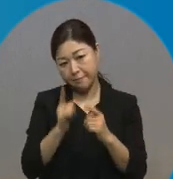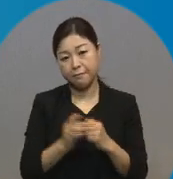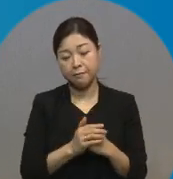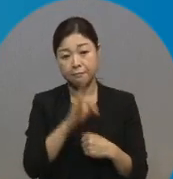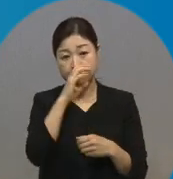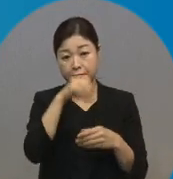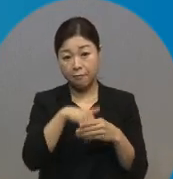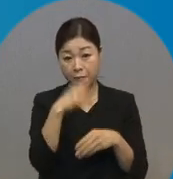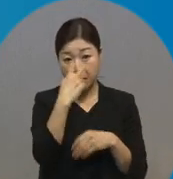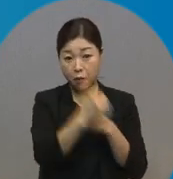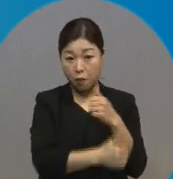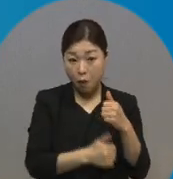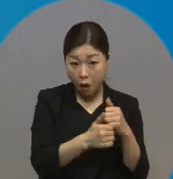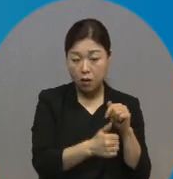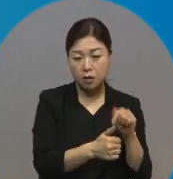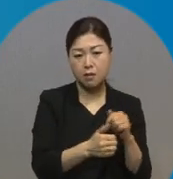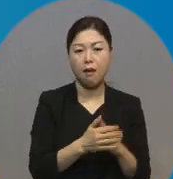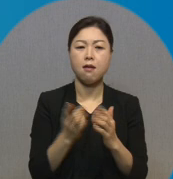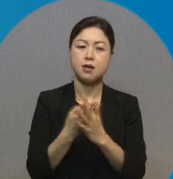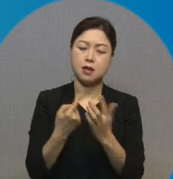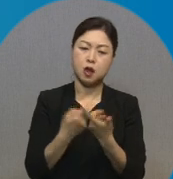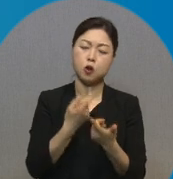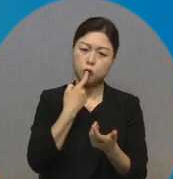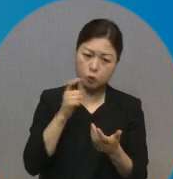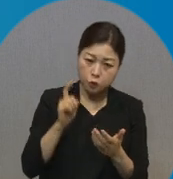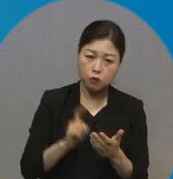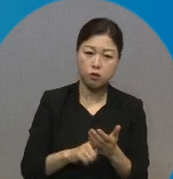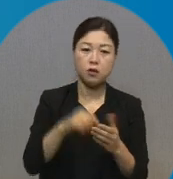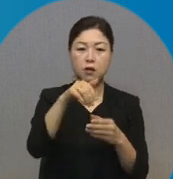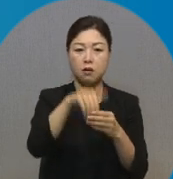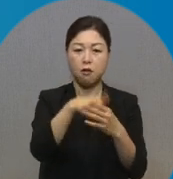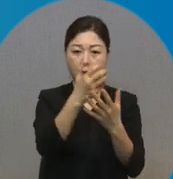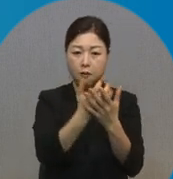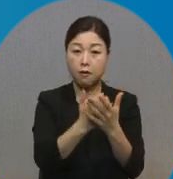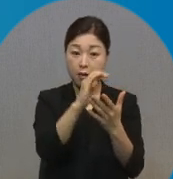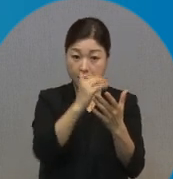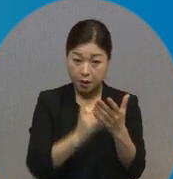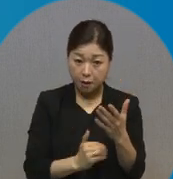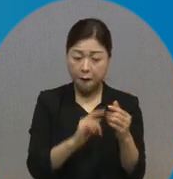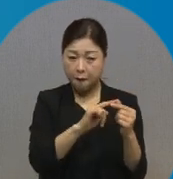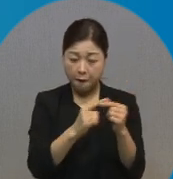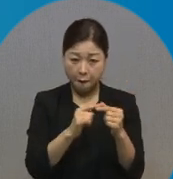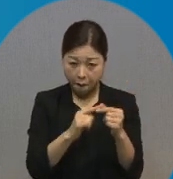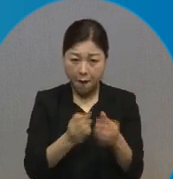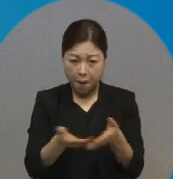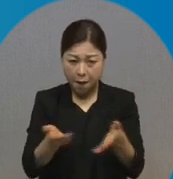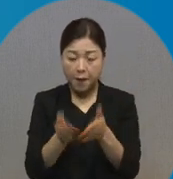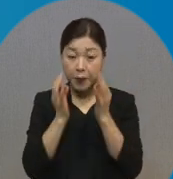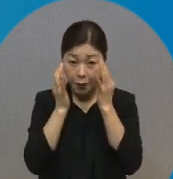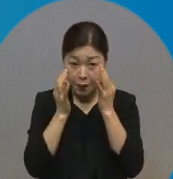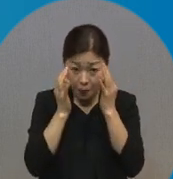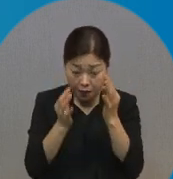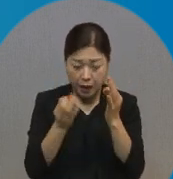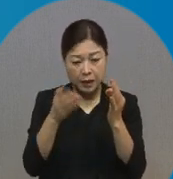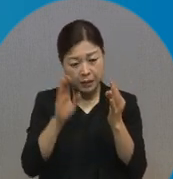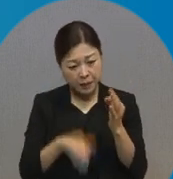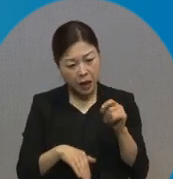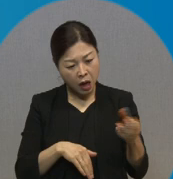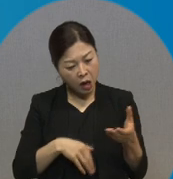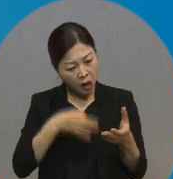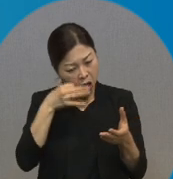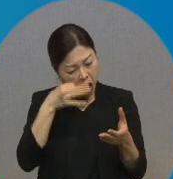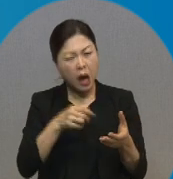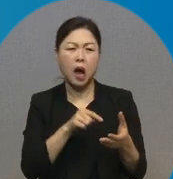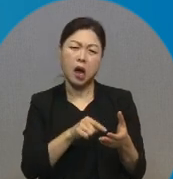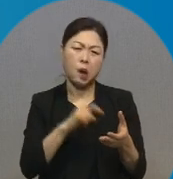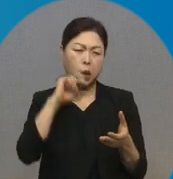중앙선거관리위원회 역시 이해하기 쉬운 선거 공보 제작 가이드와 용어집을 배포하는 노력을 하지만 현실의 변화는 크지